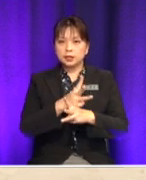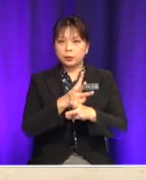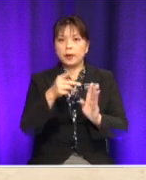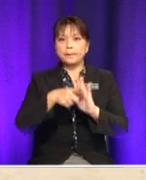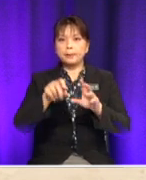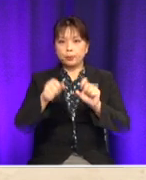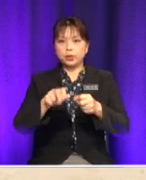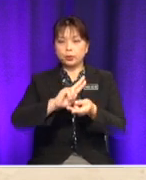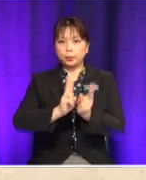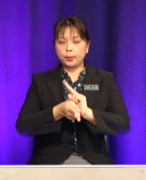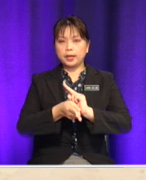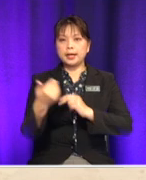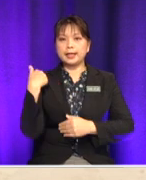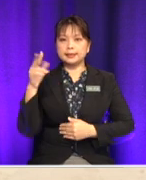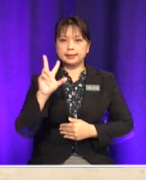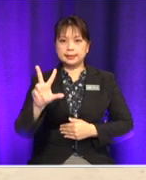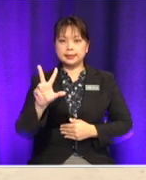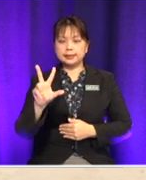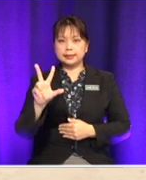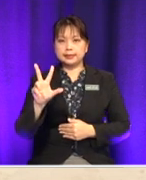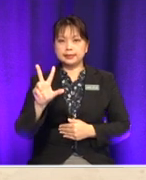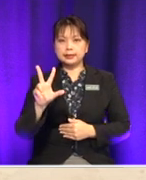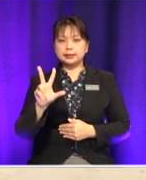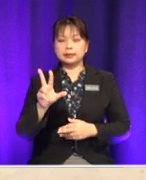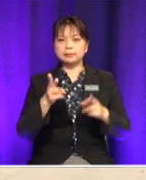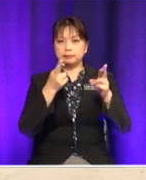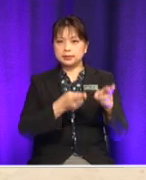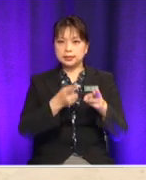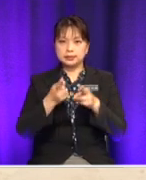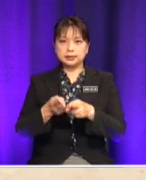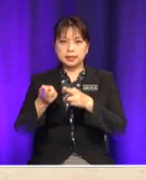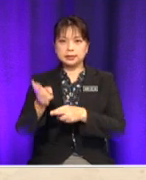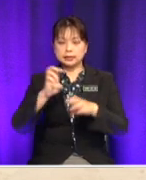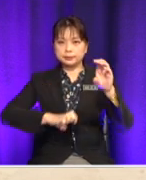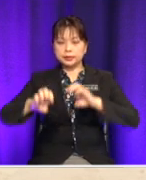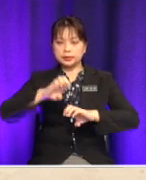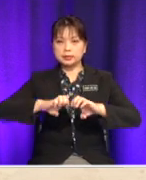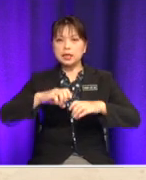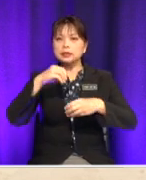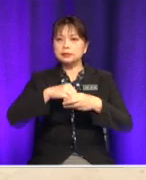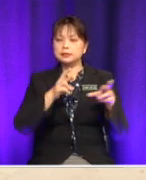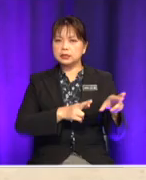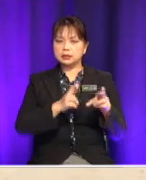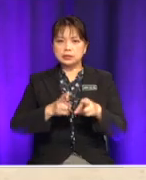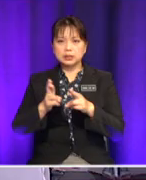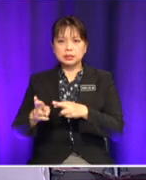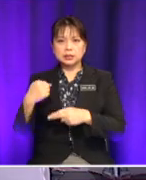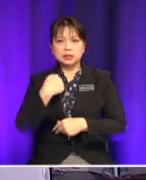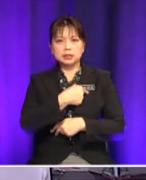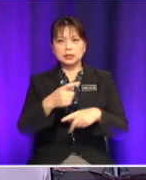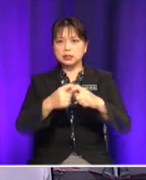ada tiga yang disebutkan tadi Mau diubah merancang eksperimen dalam merancang eksperimen nih kita udah